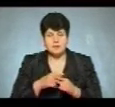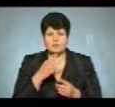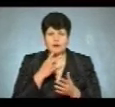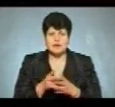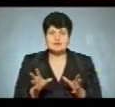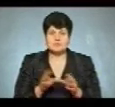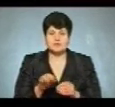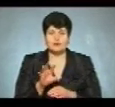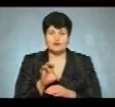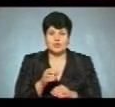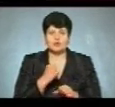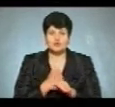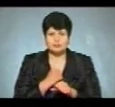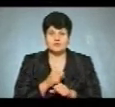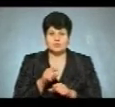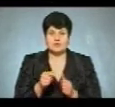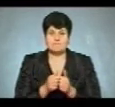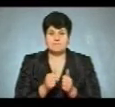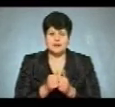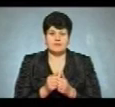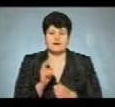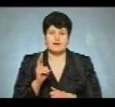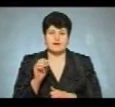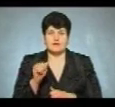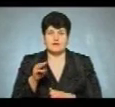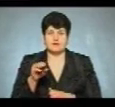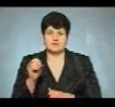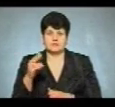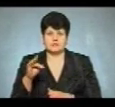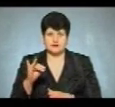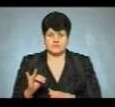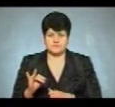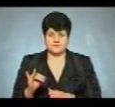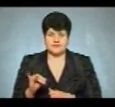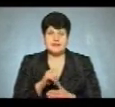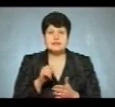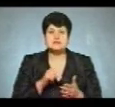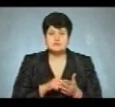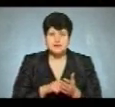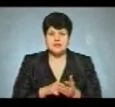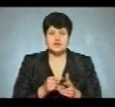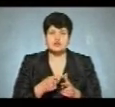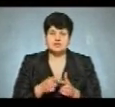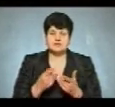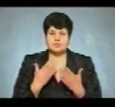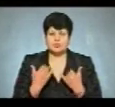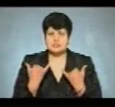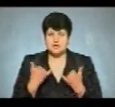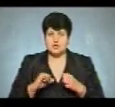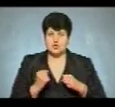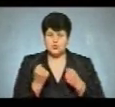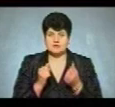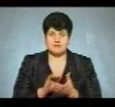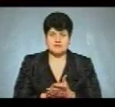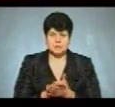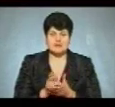спільну світлину, яку зробили тоді біля архікатедрального собору. На запитання, чи спілкується зараз з друзями та